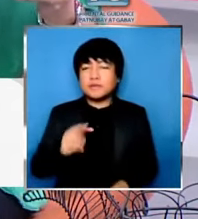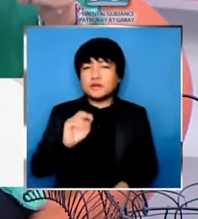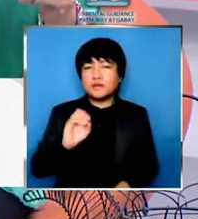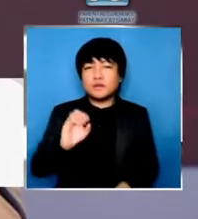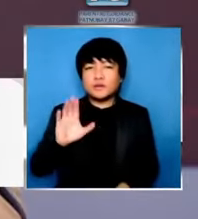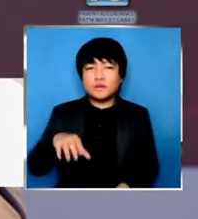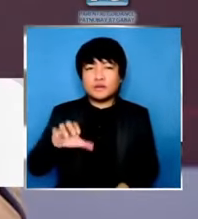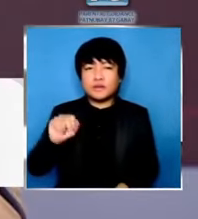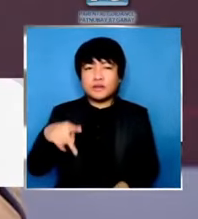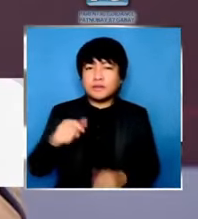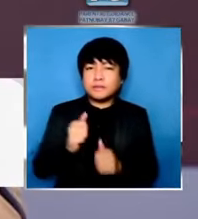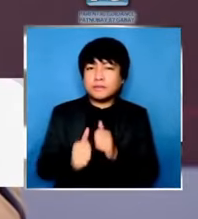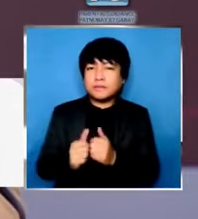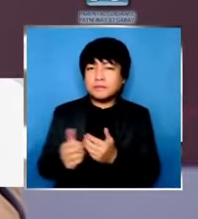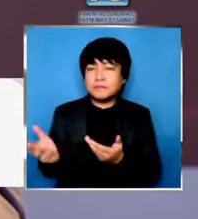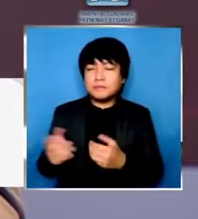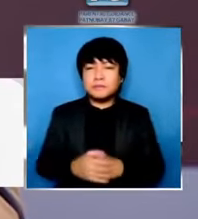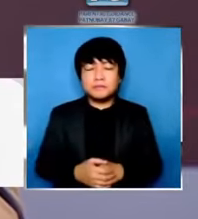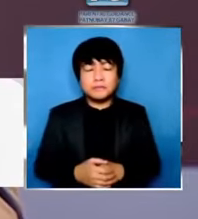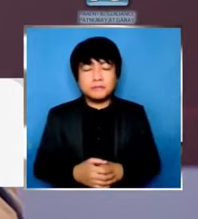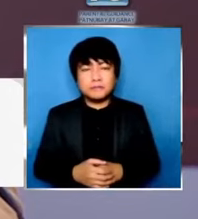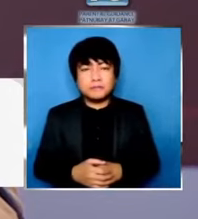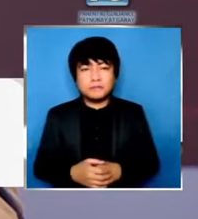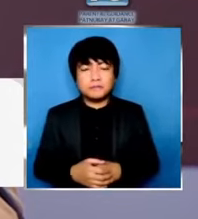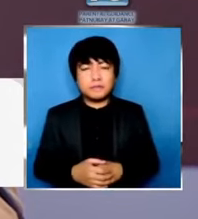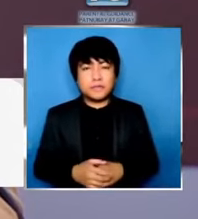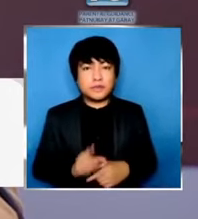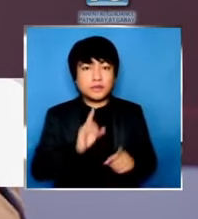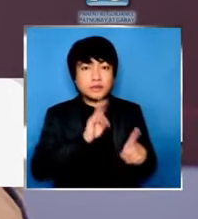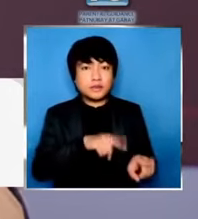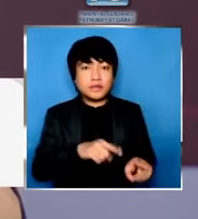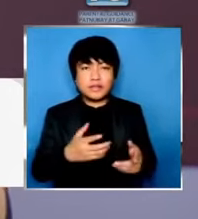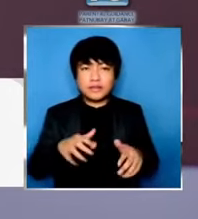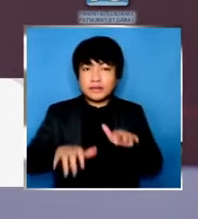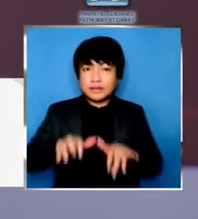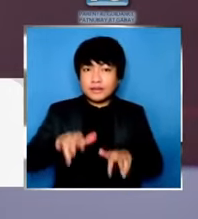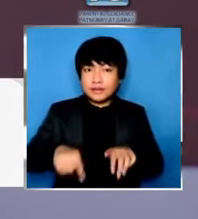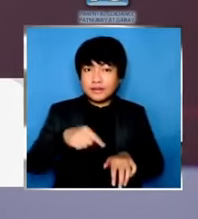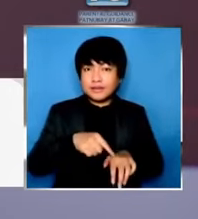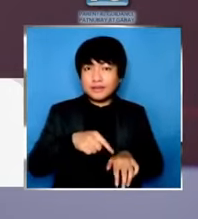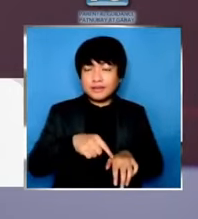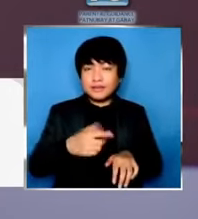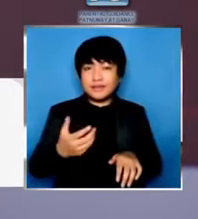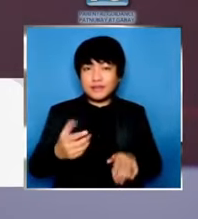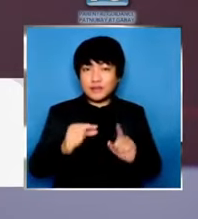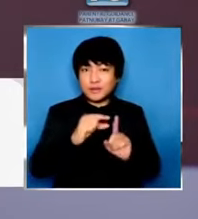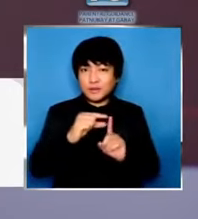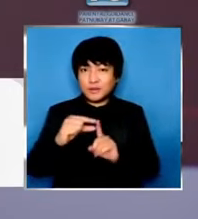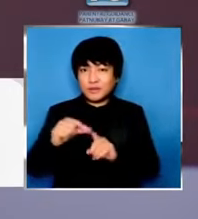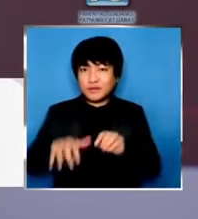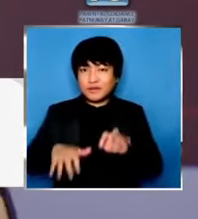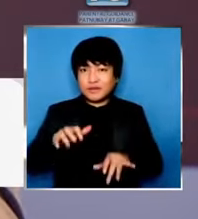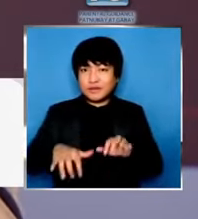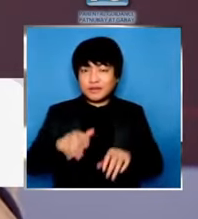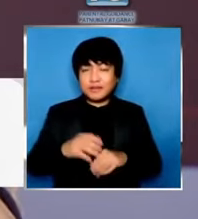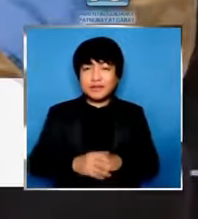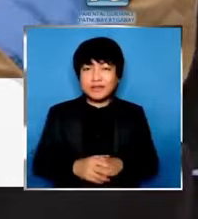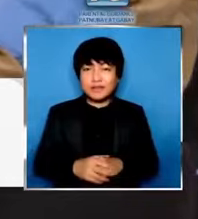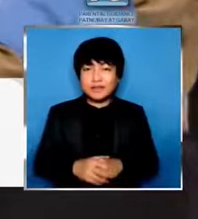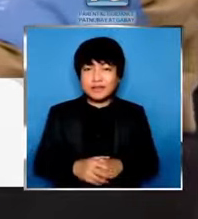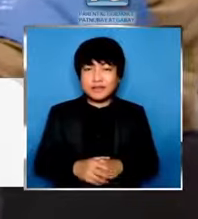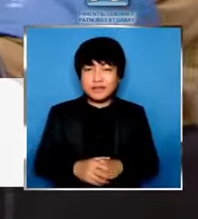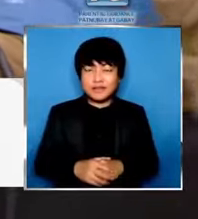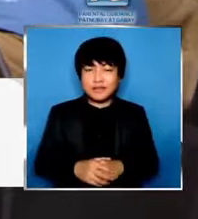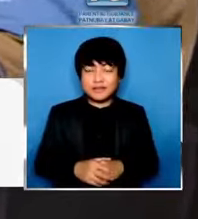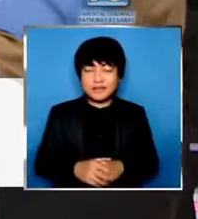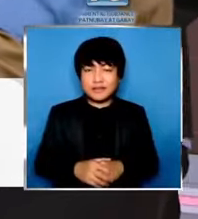No. Ano? Ano yan? Yung sa pagtatype? Ng mga words. Yung ano, all caps. No cap.